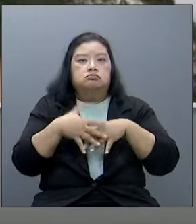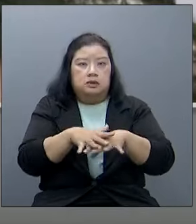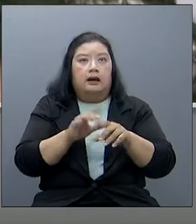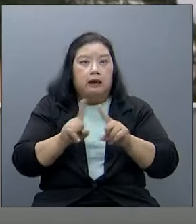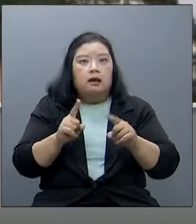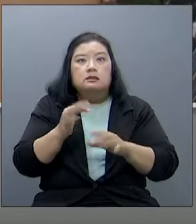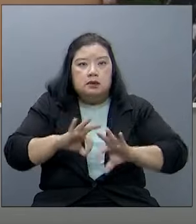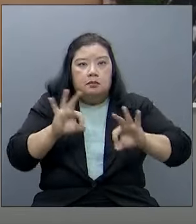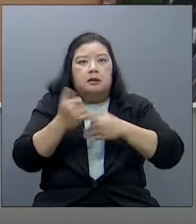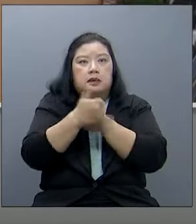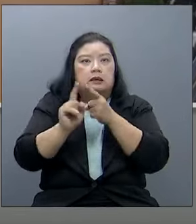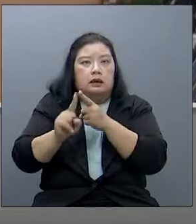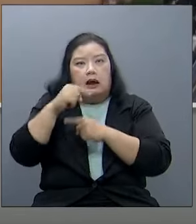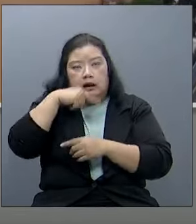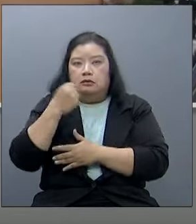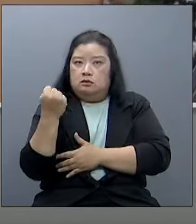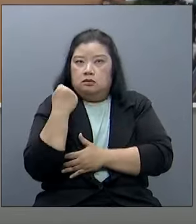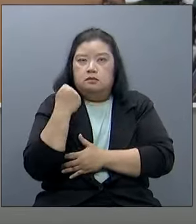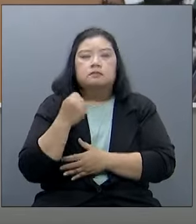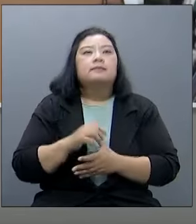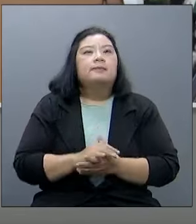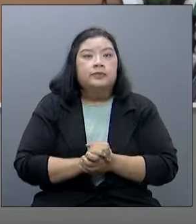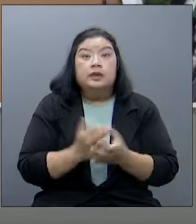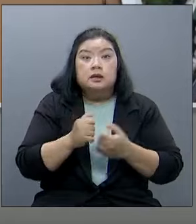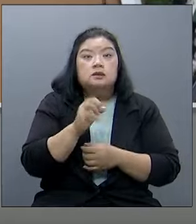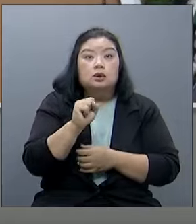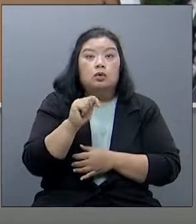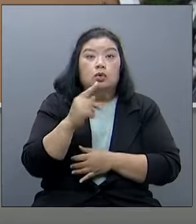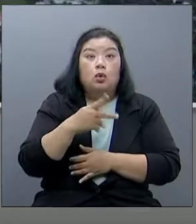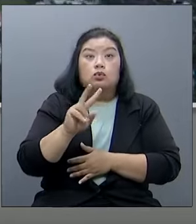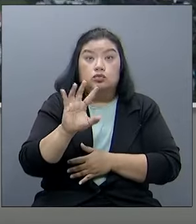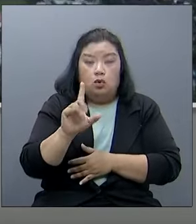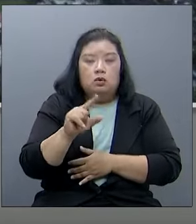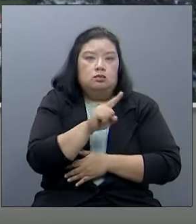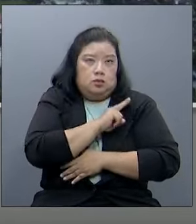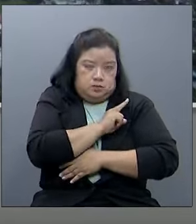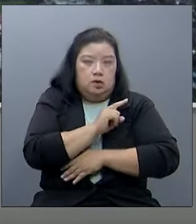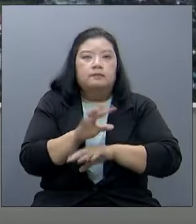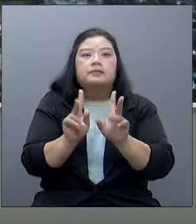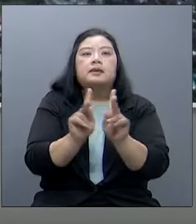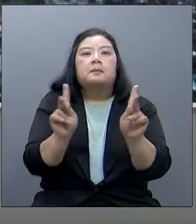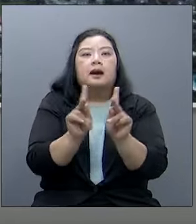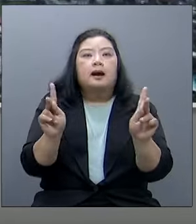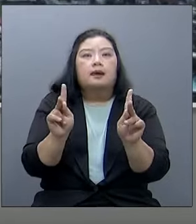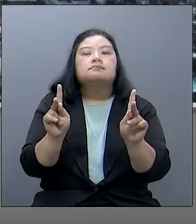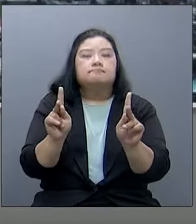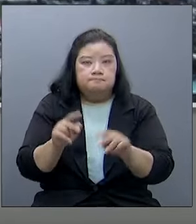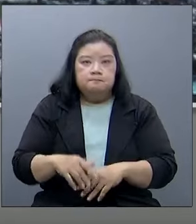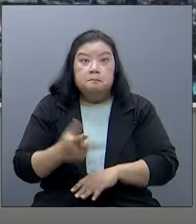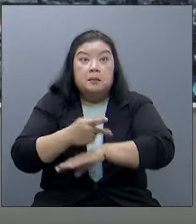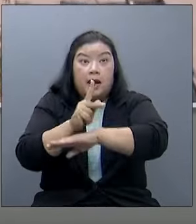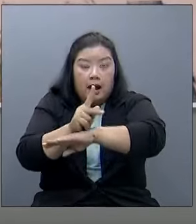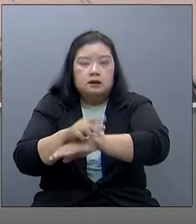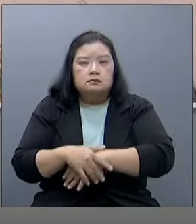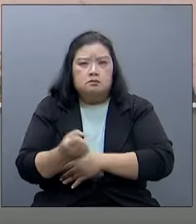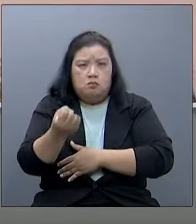เพรความเป็ทำค่ ฮิชันสอบถามไปที่ ส.ท.ช.ซึงเป็นตัแทนประเทศไทย ในขนาดกระมาติที่การล่มน้ำของค่ะก็ยืนยันว่